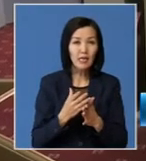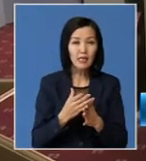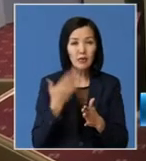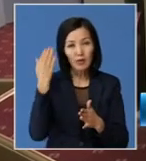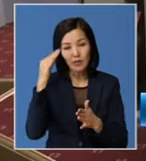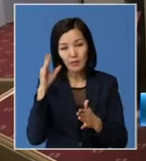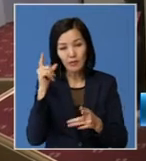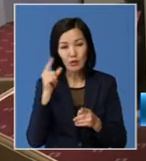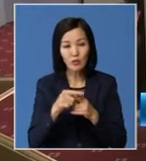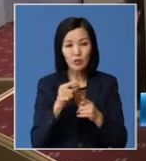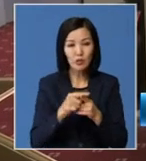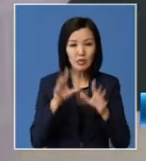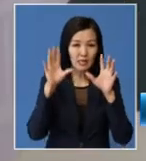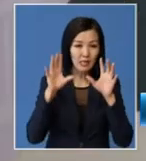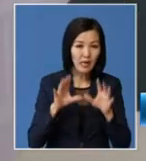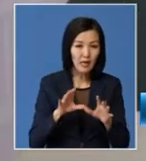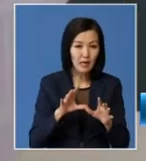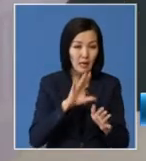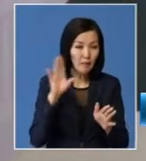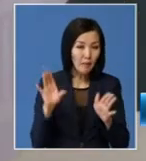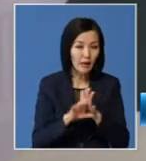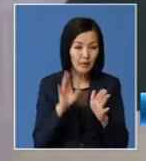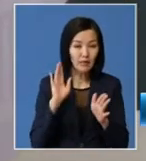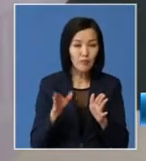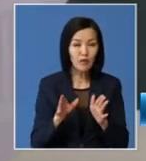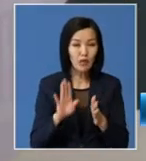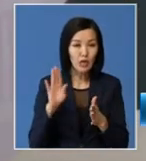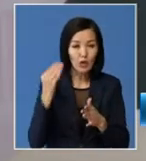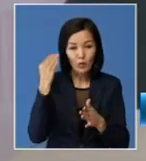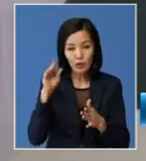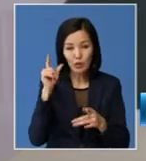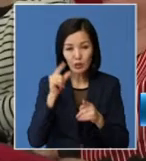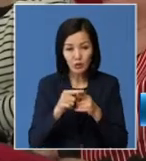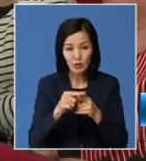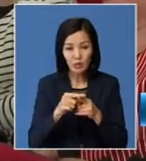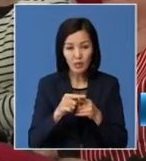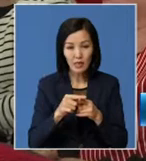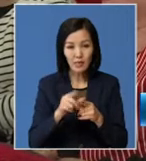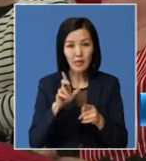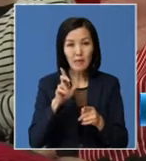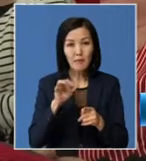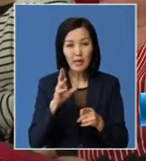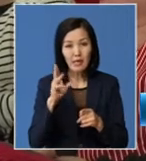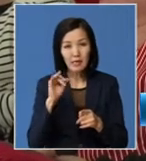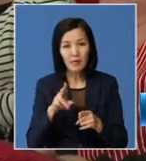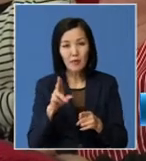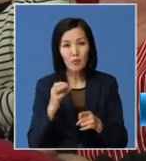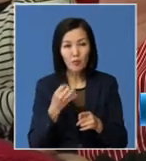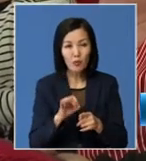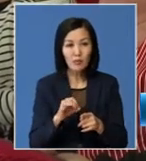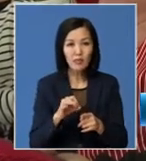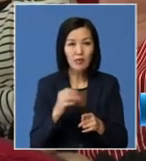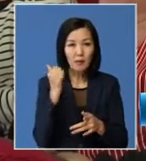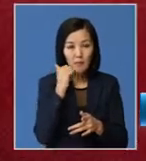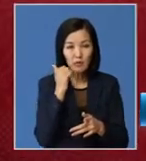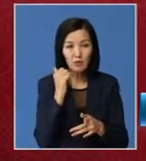төл заңдылықтарымызға бағынып айналатынын жеткізді. Мысалы, өзге тілден енген сөздерді айтқанда бәтіңке, пәлте, пойыз, мәшине,